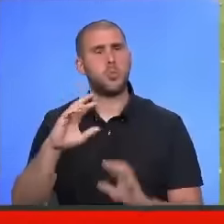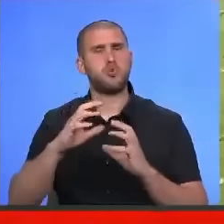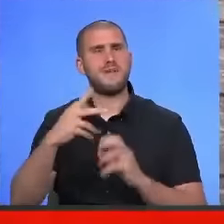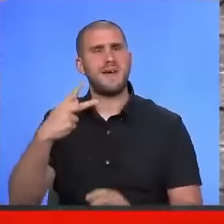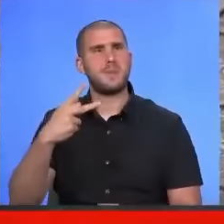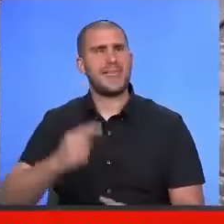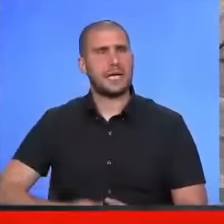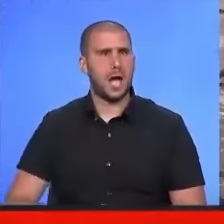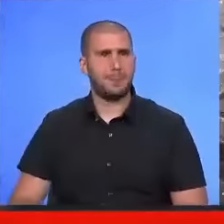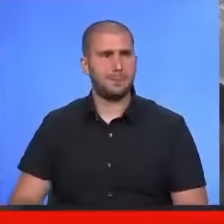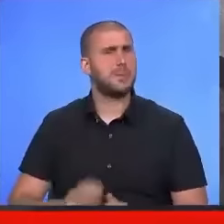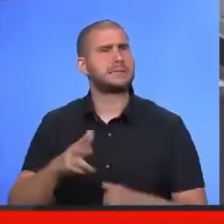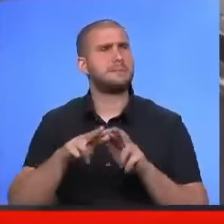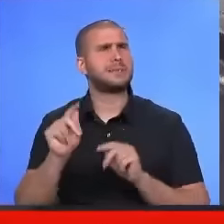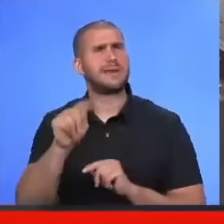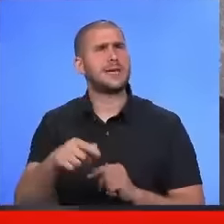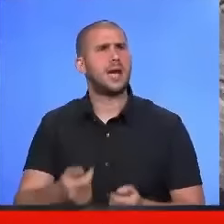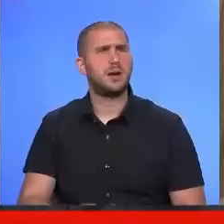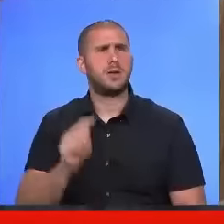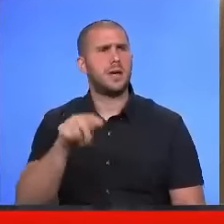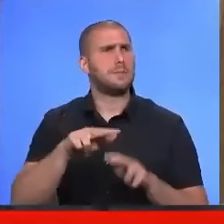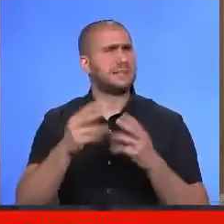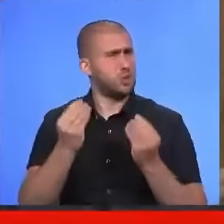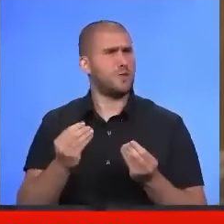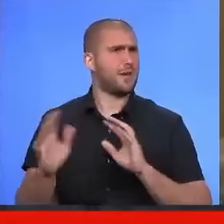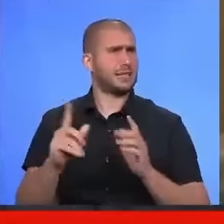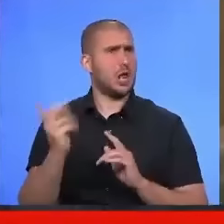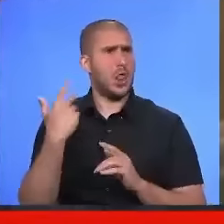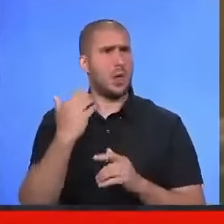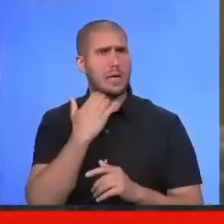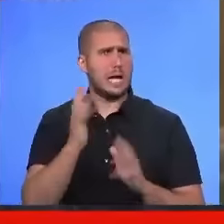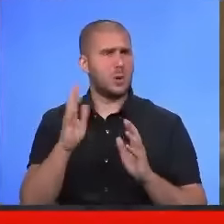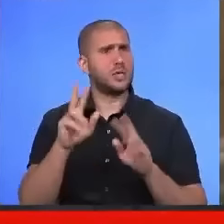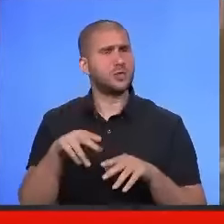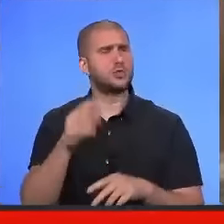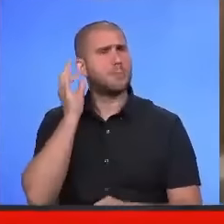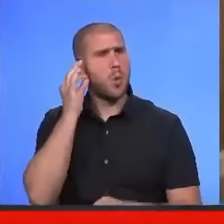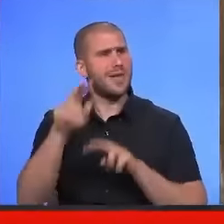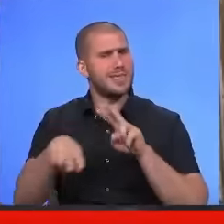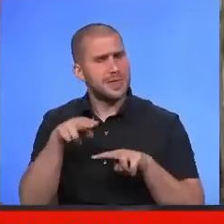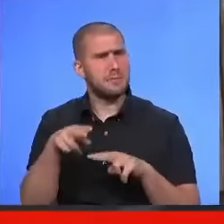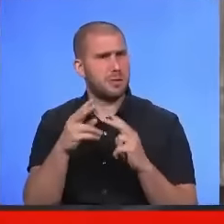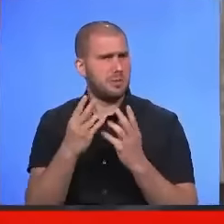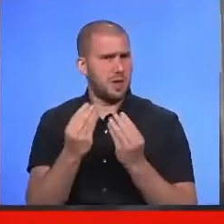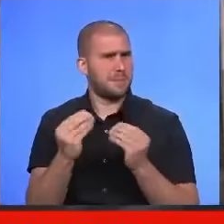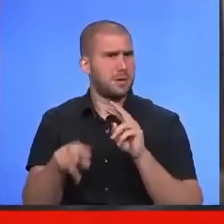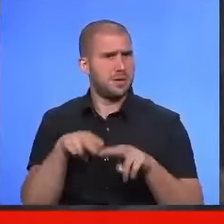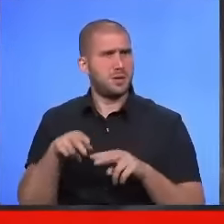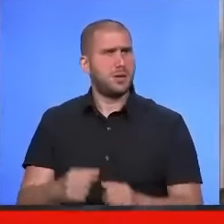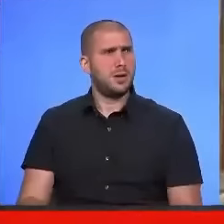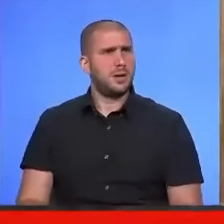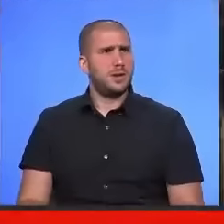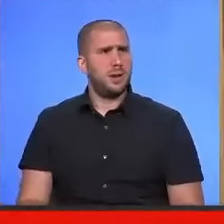פתחיה בעזה מצב הוא ע אליך הוא הגיע למצב טוב יחסית לא היה כזה גרוע יש איזה מישהי שטיפלה בו לא מעט